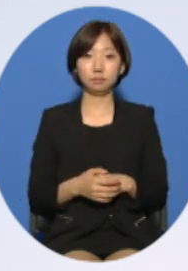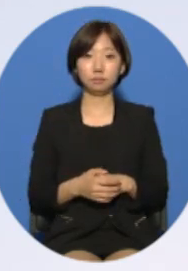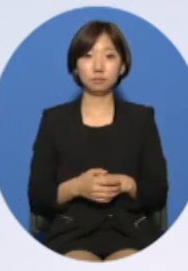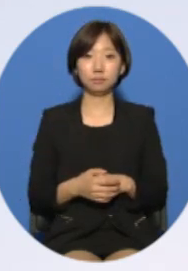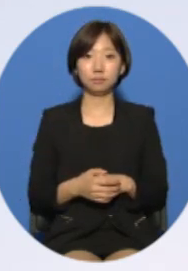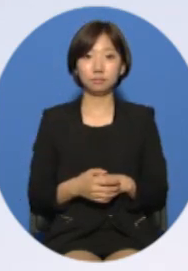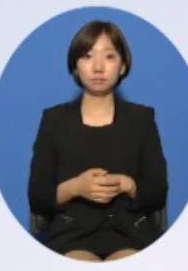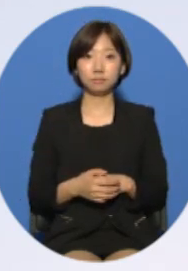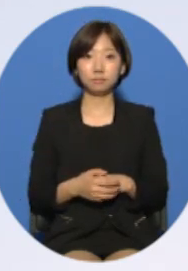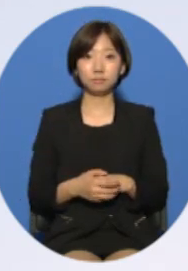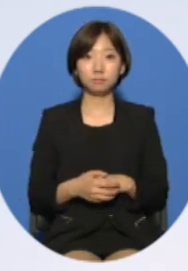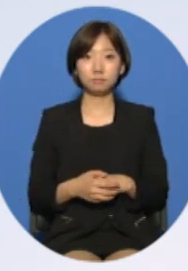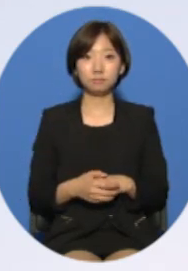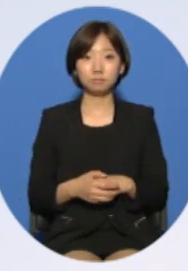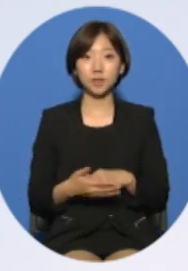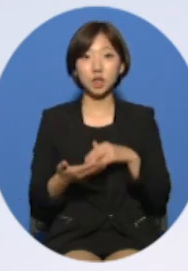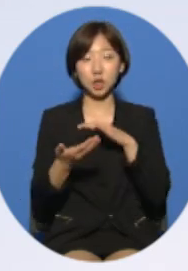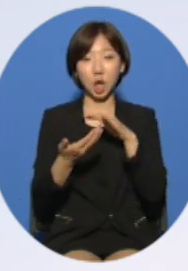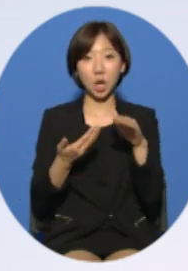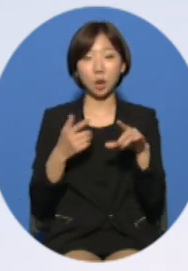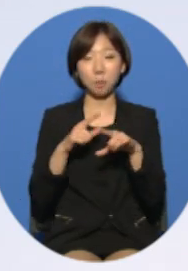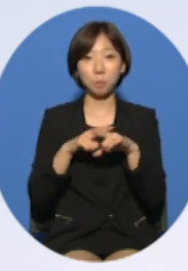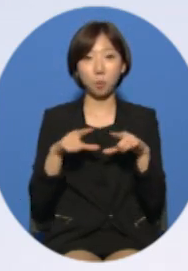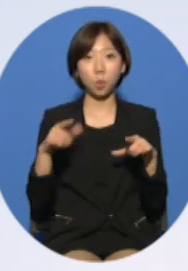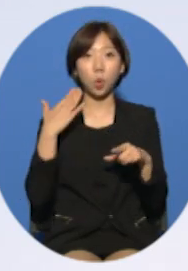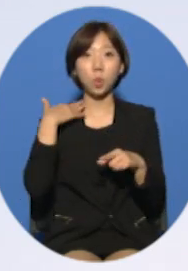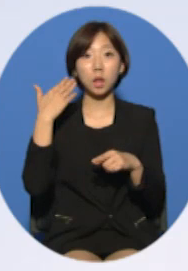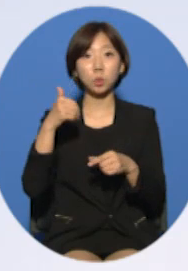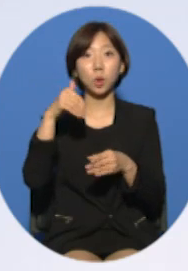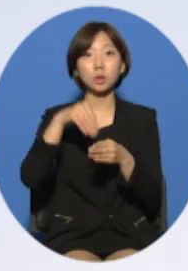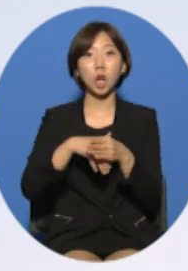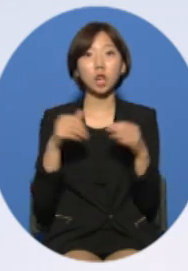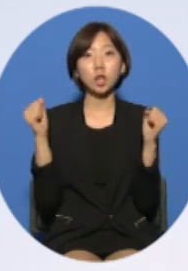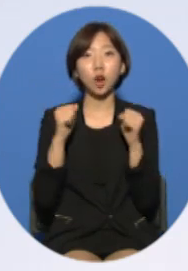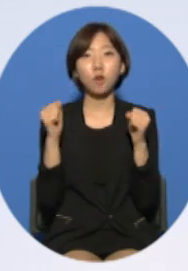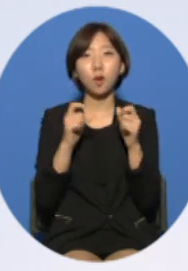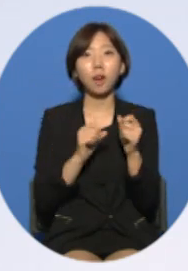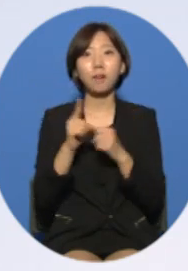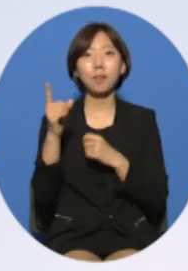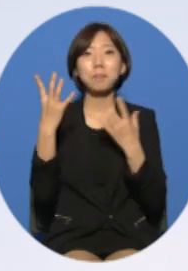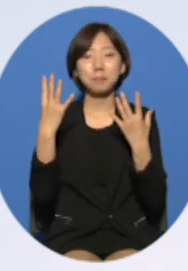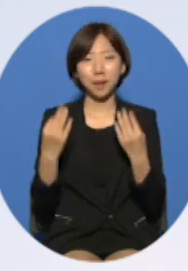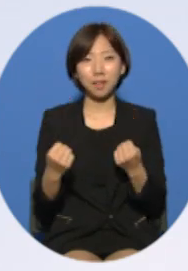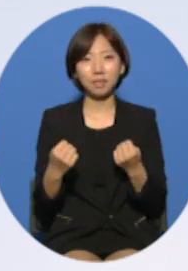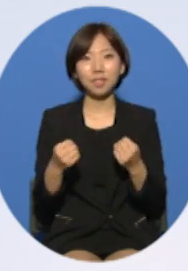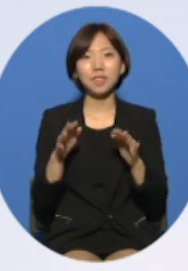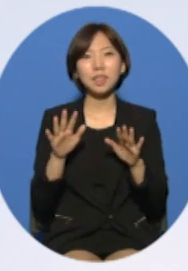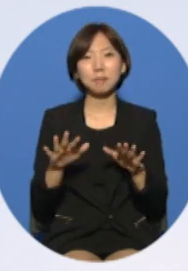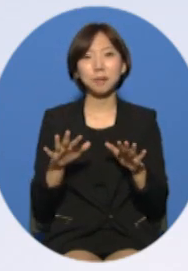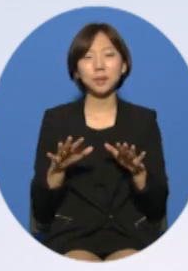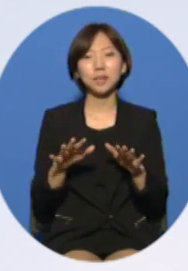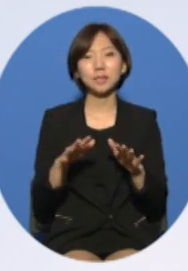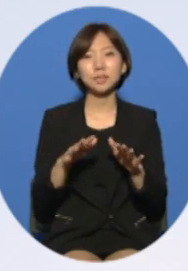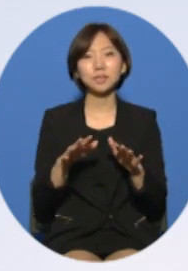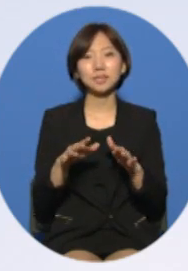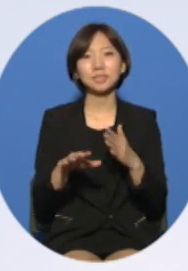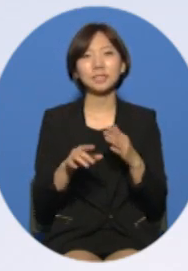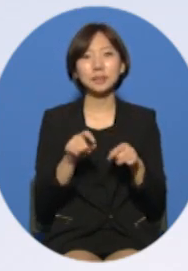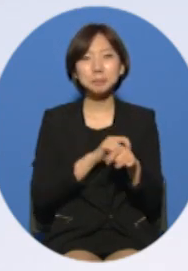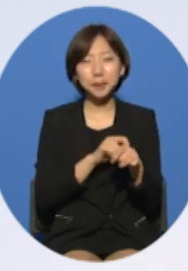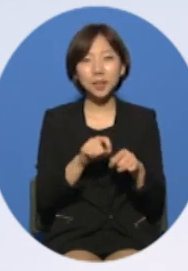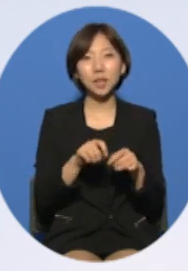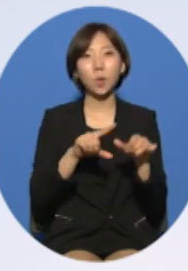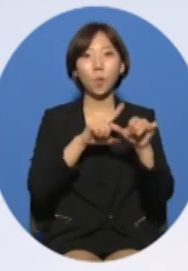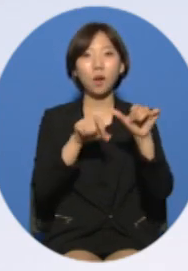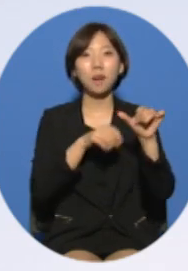그전에는 그 보통 대통령 선거는 겨울에 많이 했거든요. 그랬죠. 이번에 이제 그런 사유로 인해서 이제 지금 5월